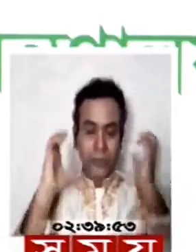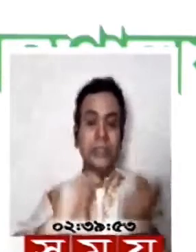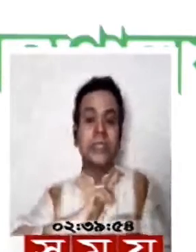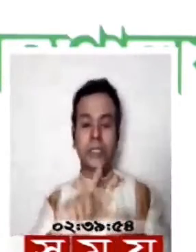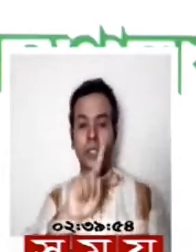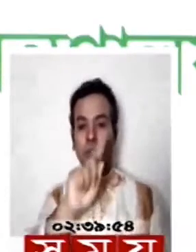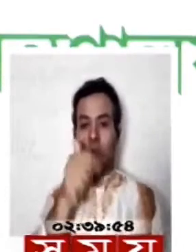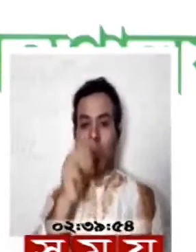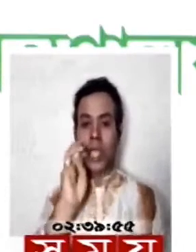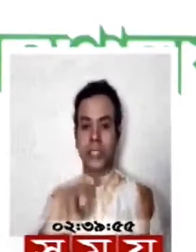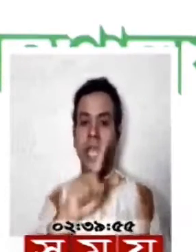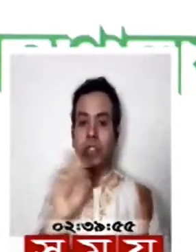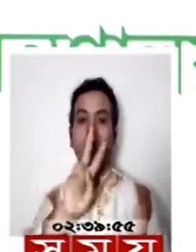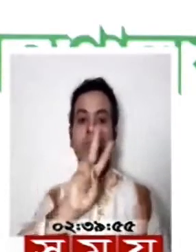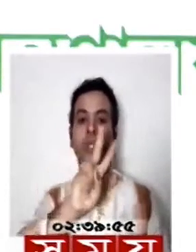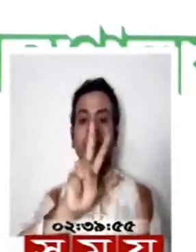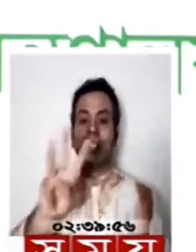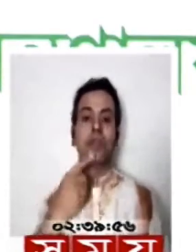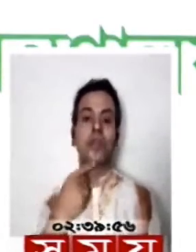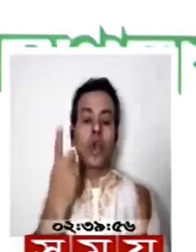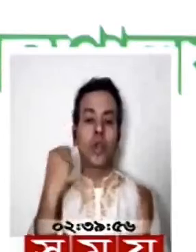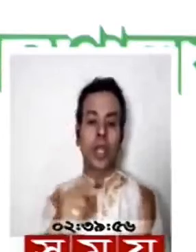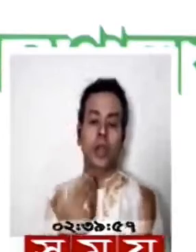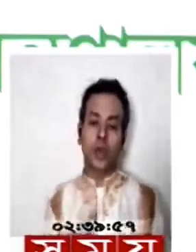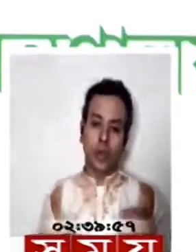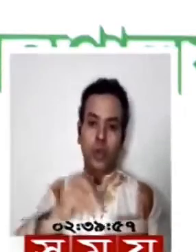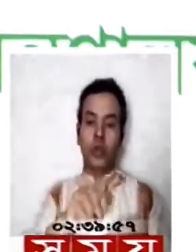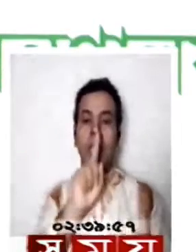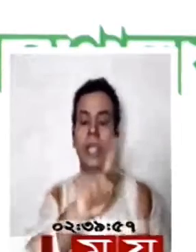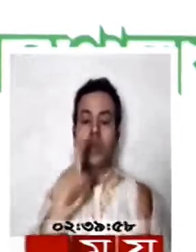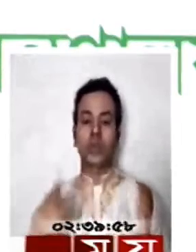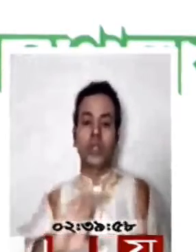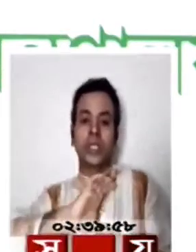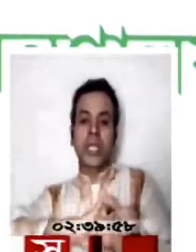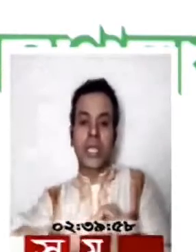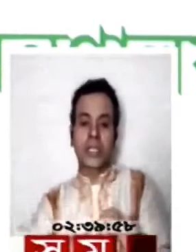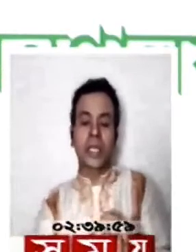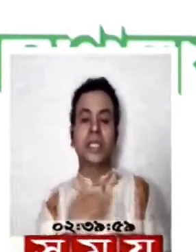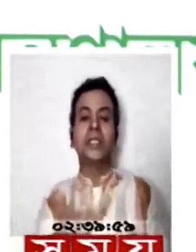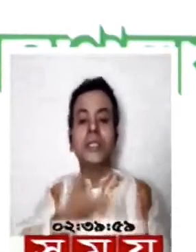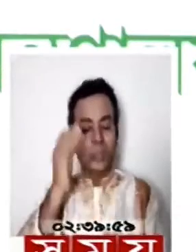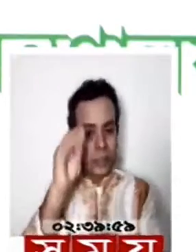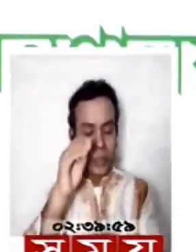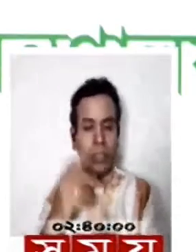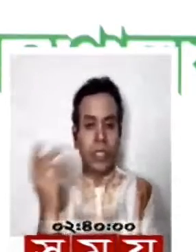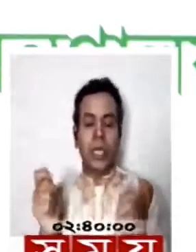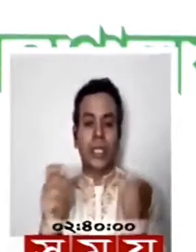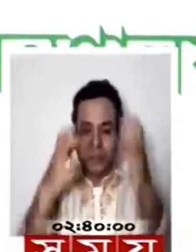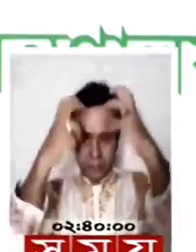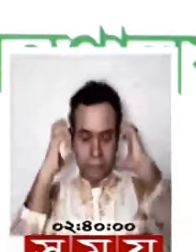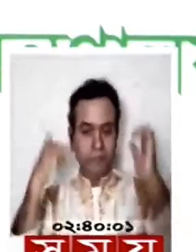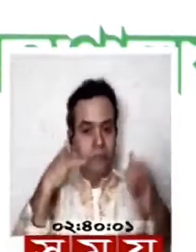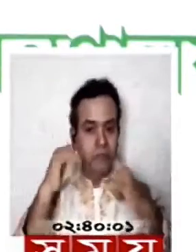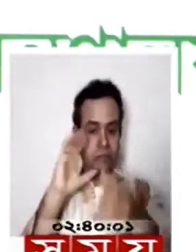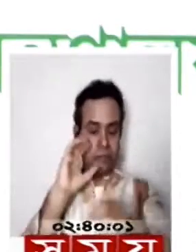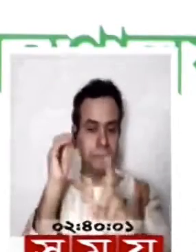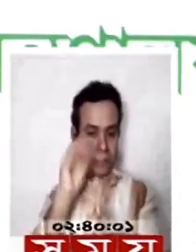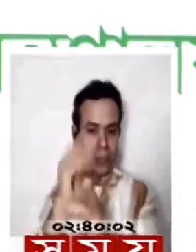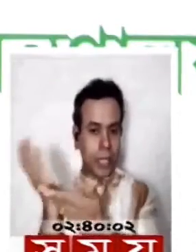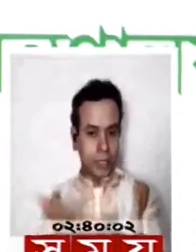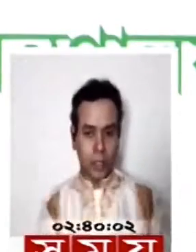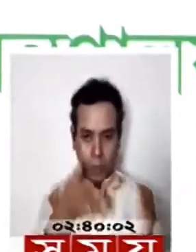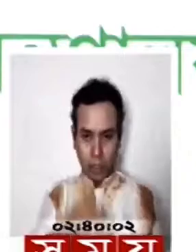70,67,712টি। অনলাইন প্ল্যাটফর্ম মুক্ত পাঠে হটলাইনে সেবা দেওয়ার জন্য প্রশিক্ষণপ্রাপ্ত চিকিৎসক 16,123 জন, গত 24 ঘন্টায়